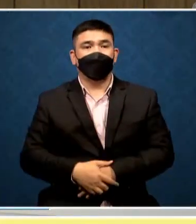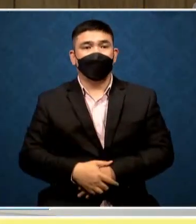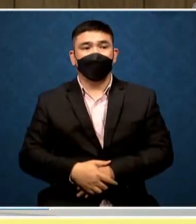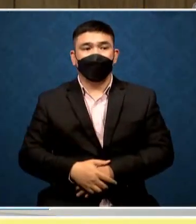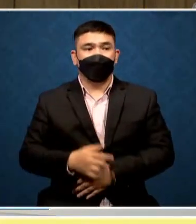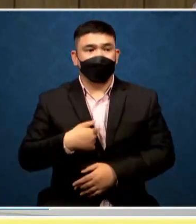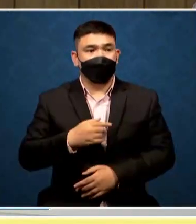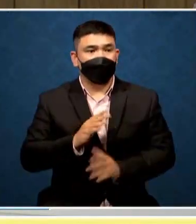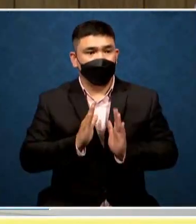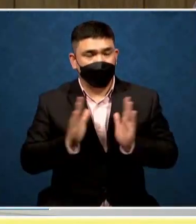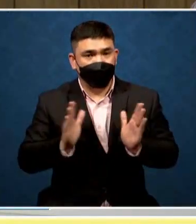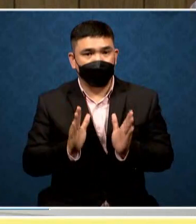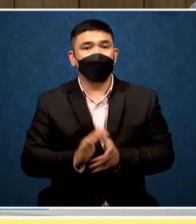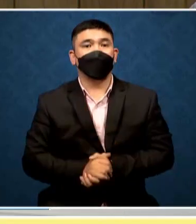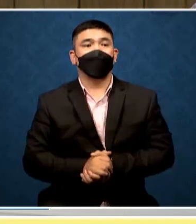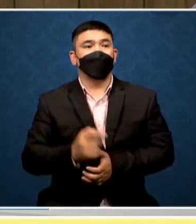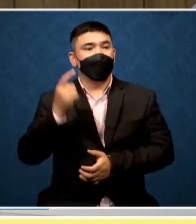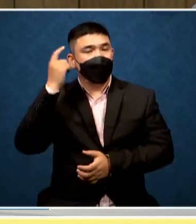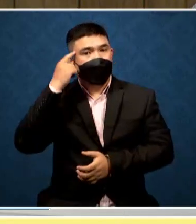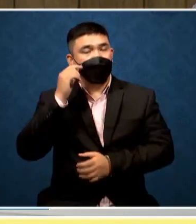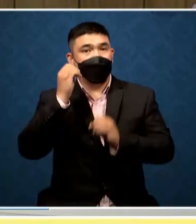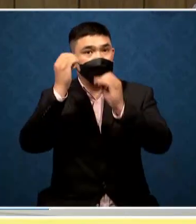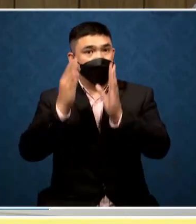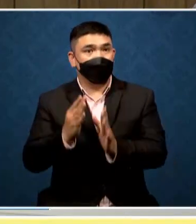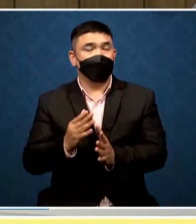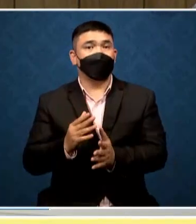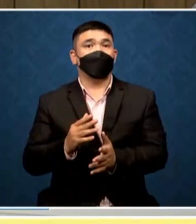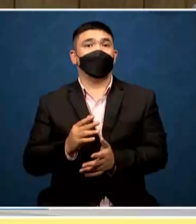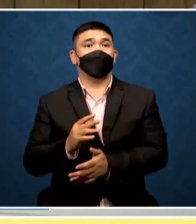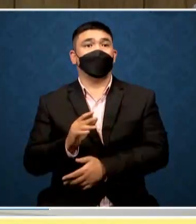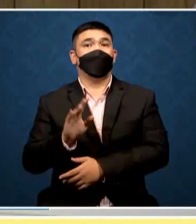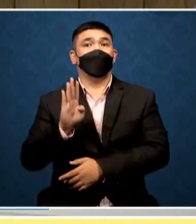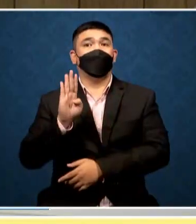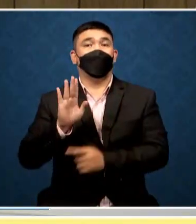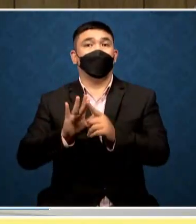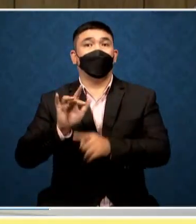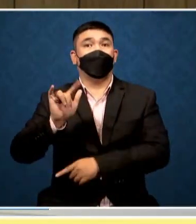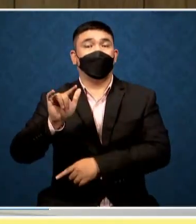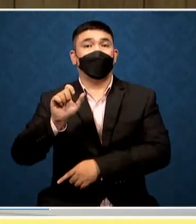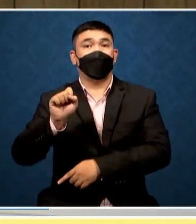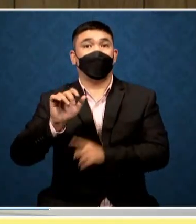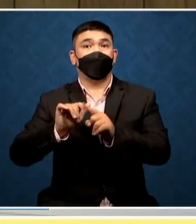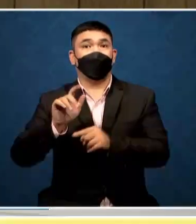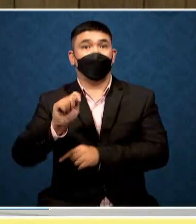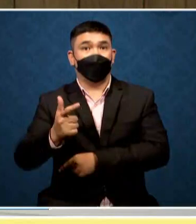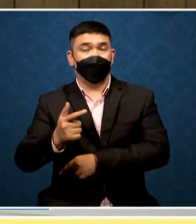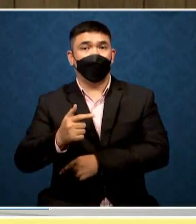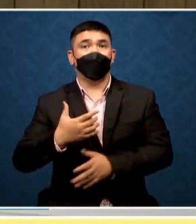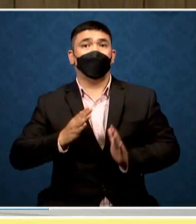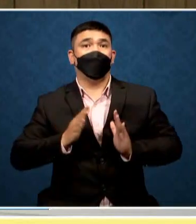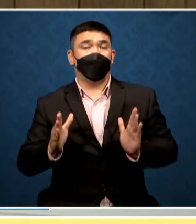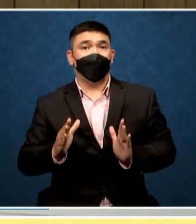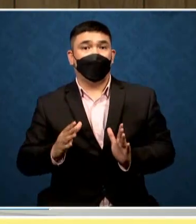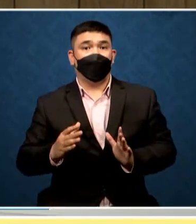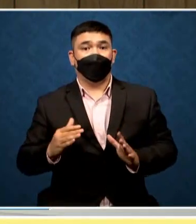ต้องกราบขอบพระคุณครับสำหรับท่านอาจารย์ดร.บุญทรงไข่เกตนะครับกราบขอบพระคุณนะครับในเรื่องข้อบัญญั